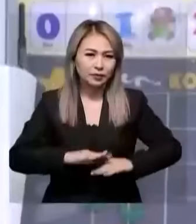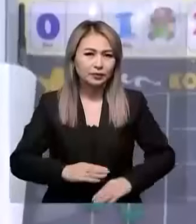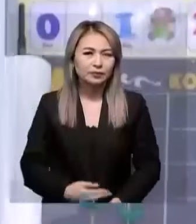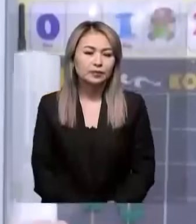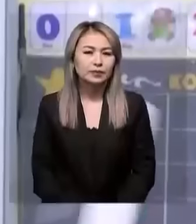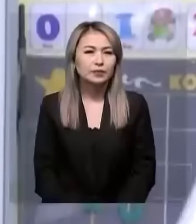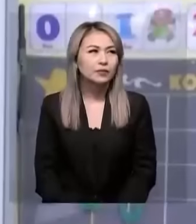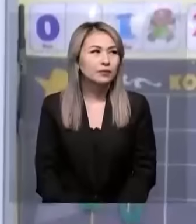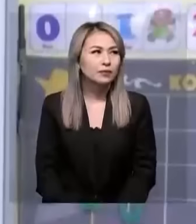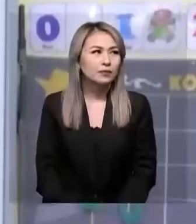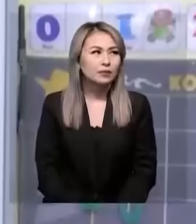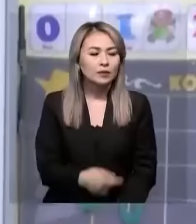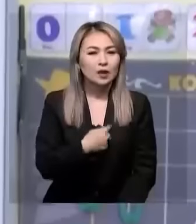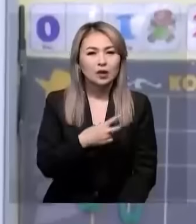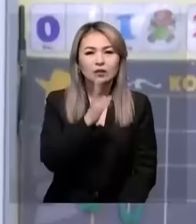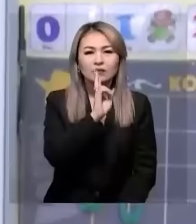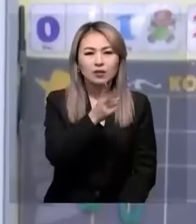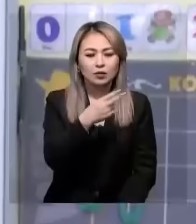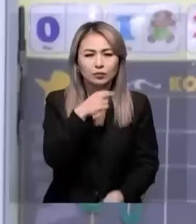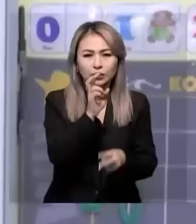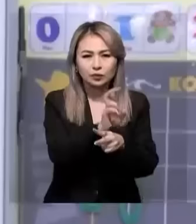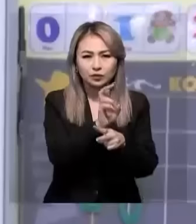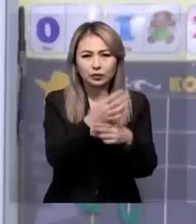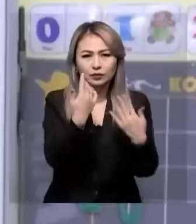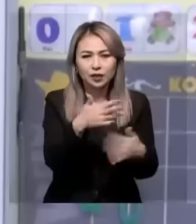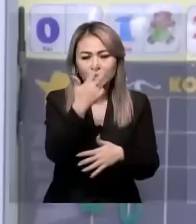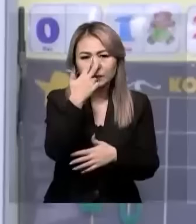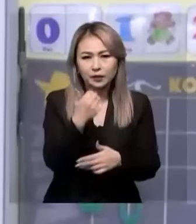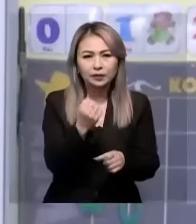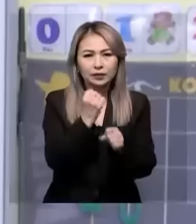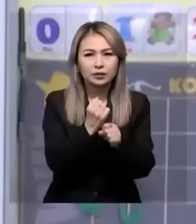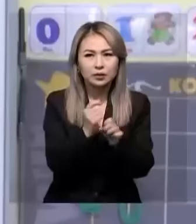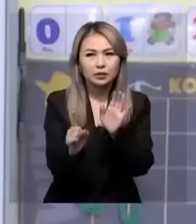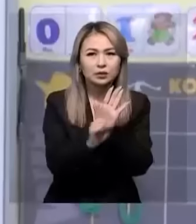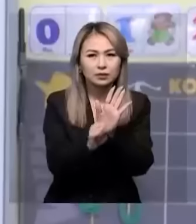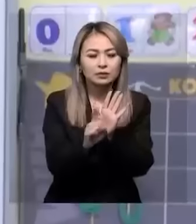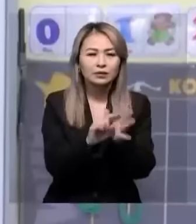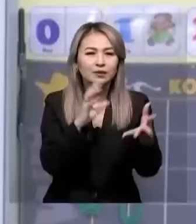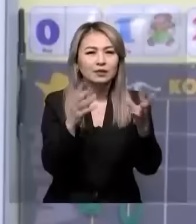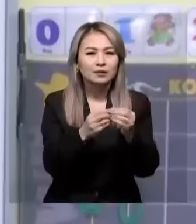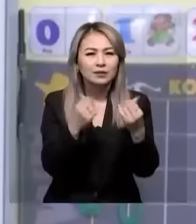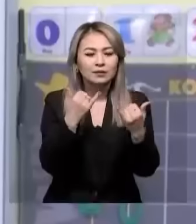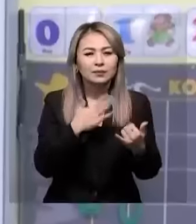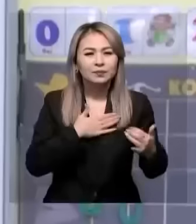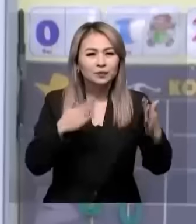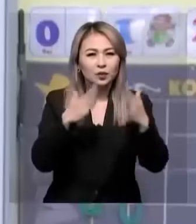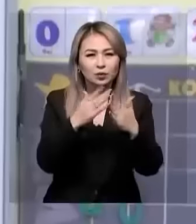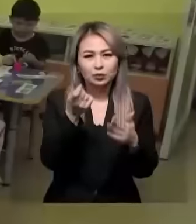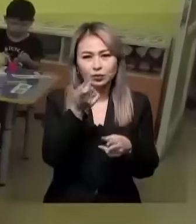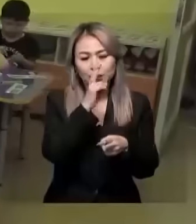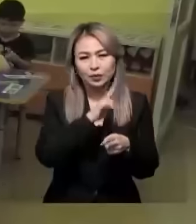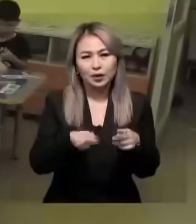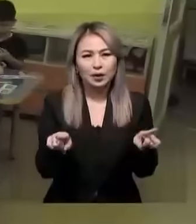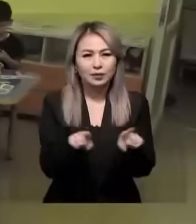бір жағынан енді 2 жыл бойы осында келгеннен кейін әрине бұл өзінің үйреншікті бір екінші үйі ғой былай қарағанда. Сол осы үйімізден айырып қалай жазап